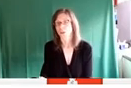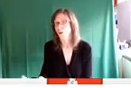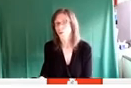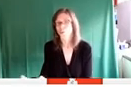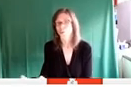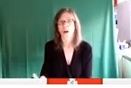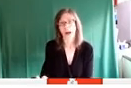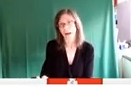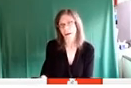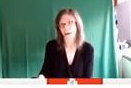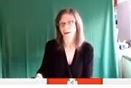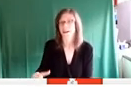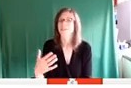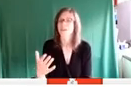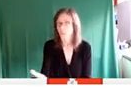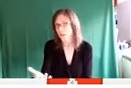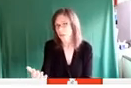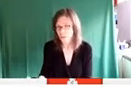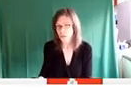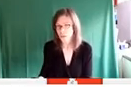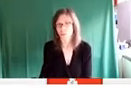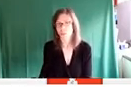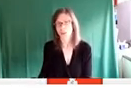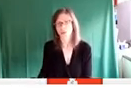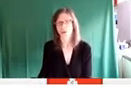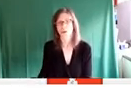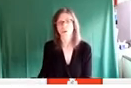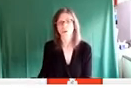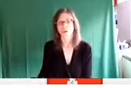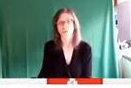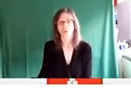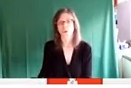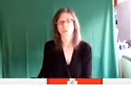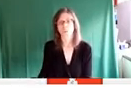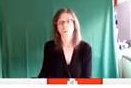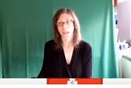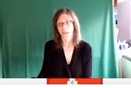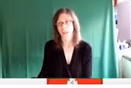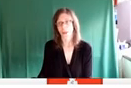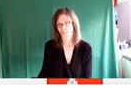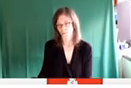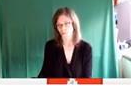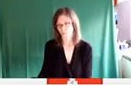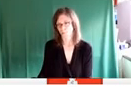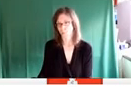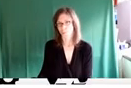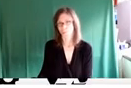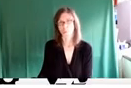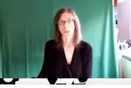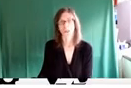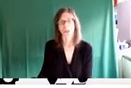en Python ou en R, ça fait partie de cette bonne pratique-là.